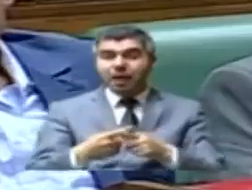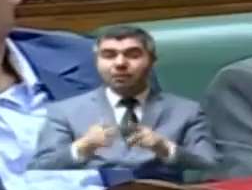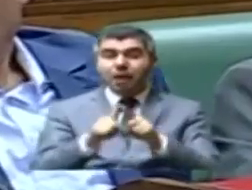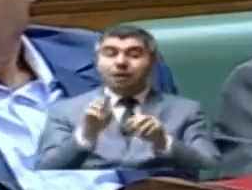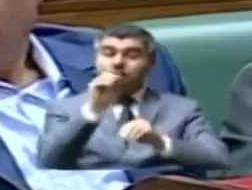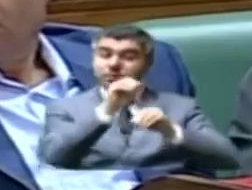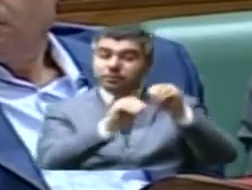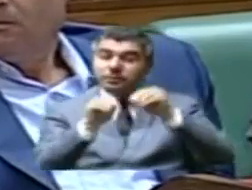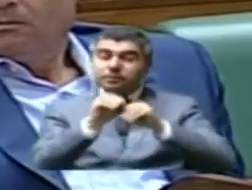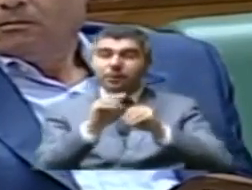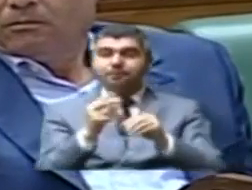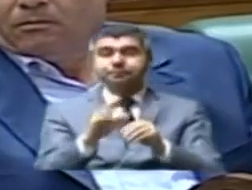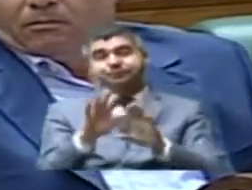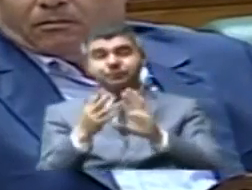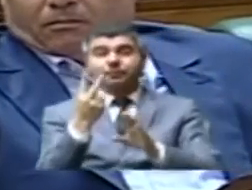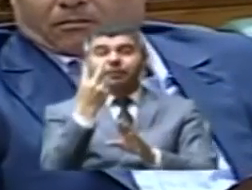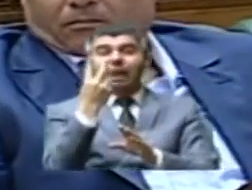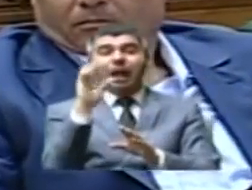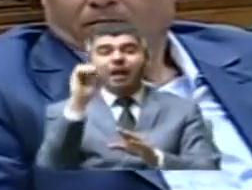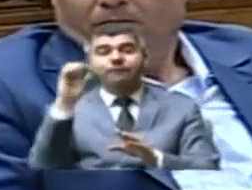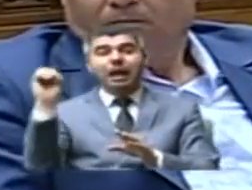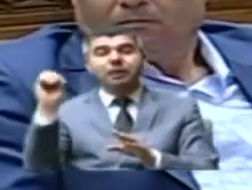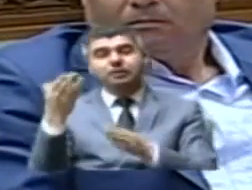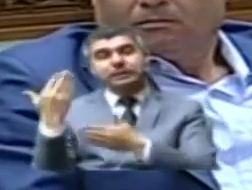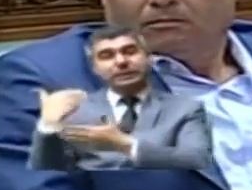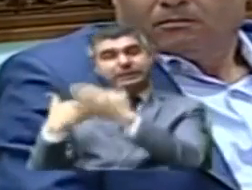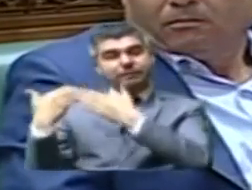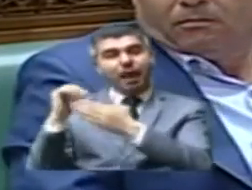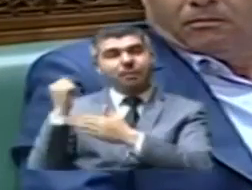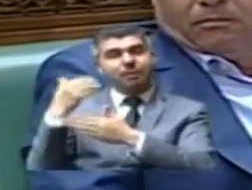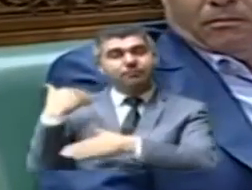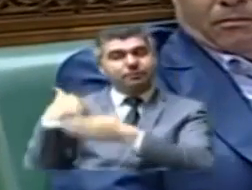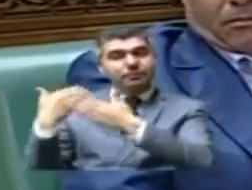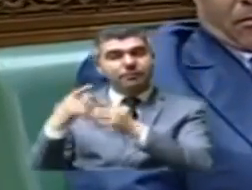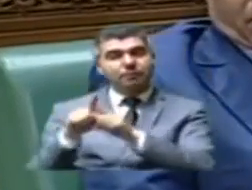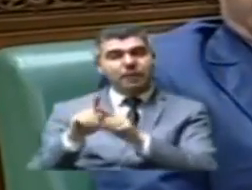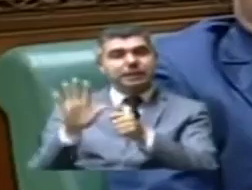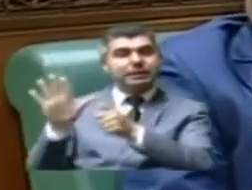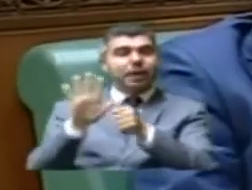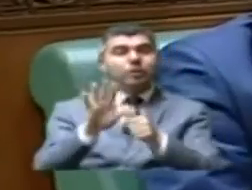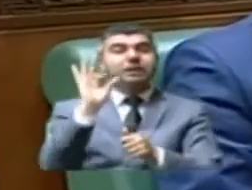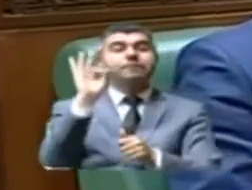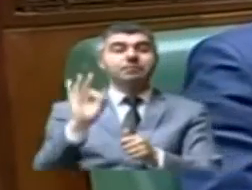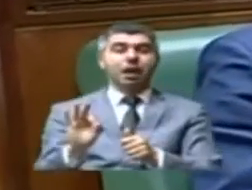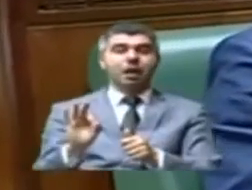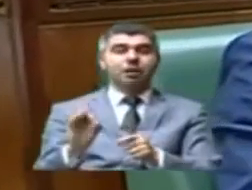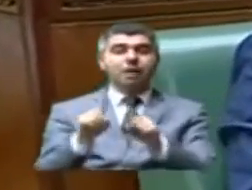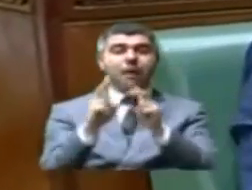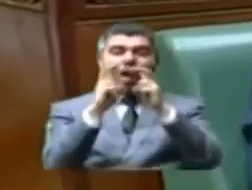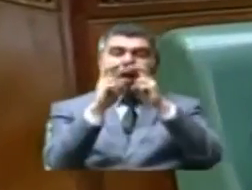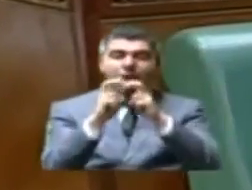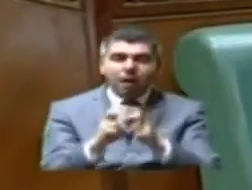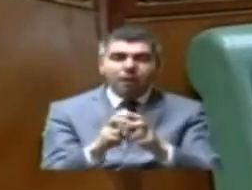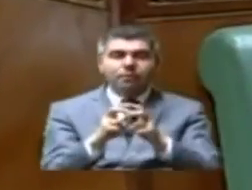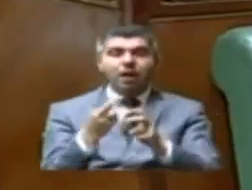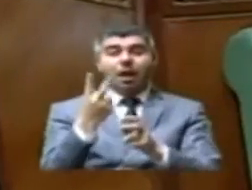الصيانه. في 2000 كانت النسبه ديال الطرق حسنه ومتوسطه 66%، بقات هابطه من